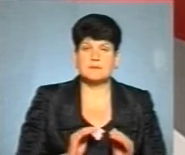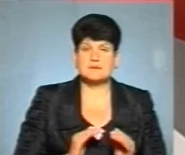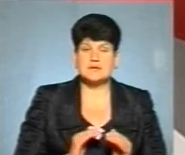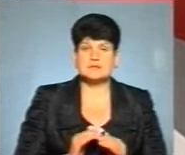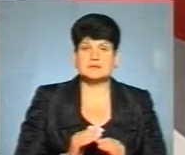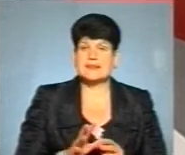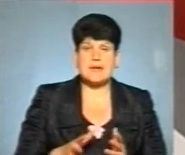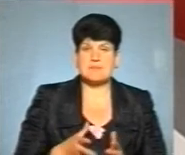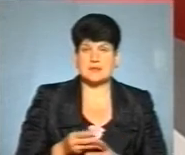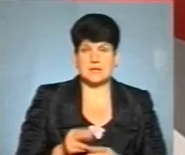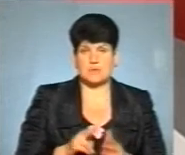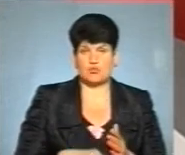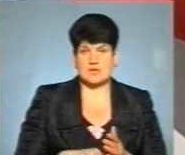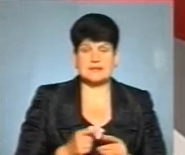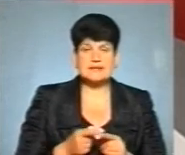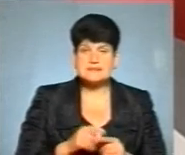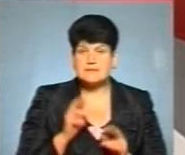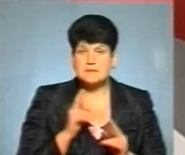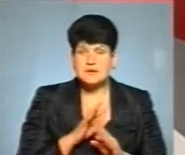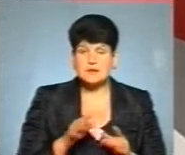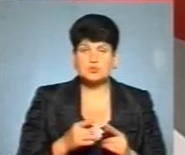платити податки. Це неправильно. Якщо